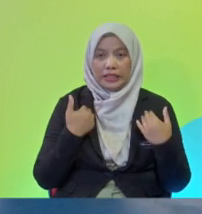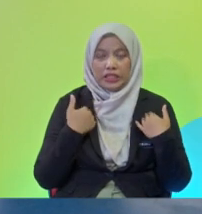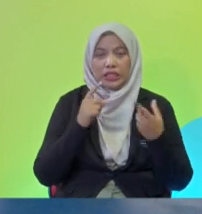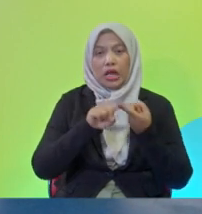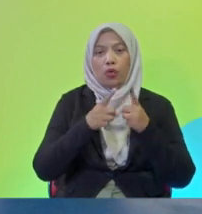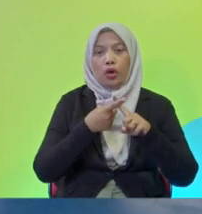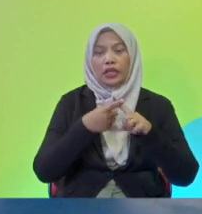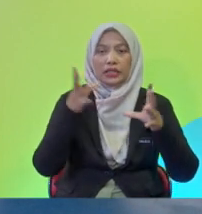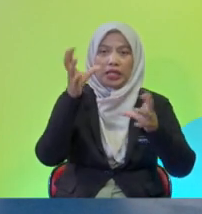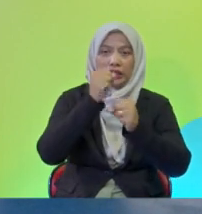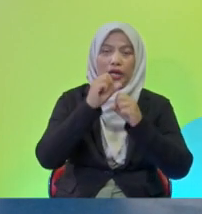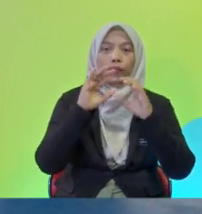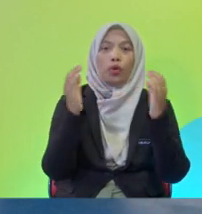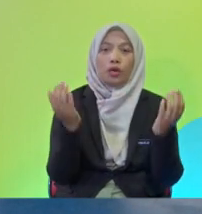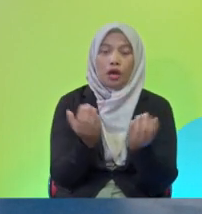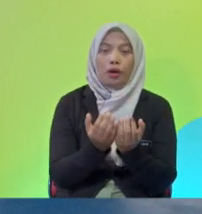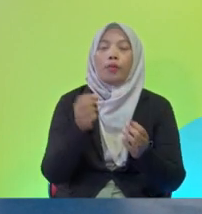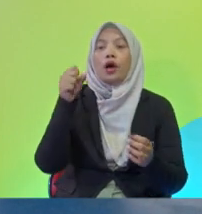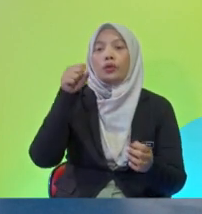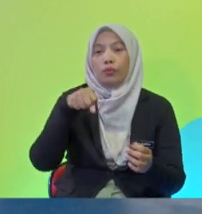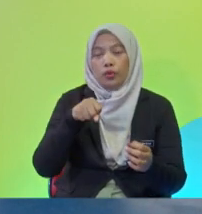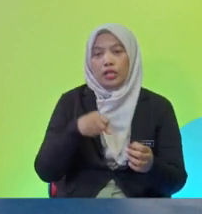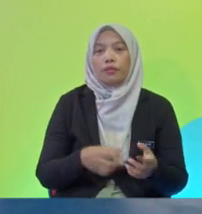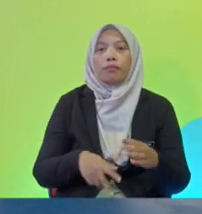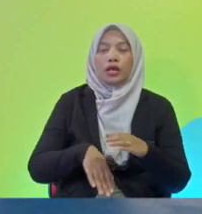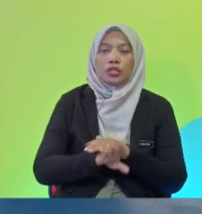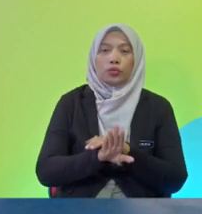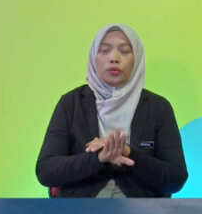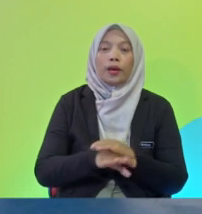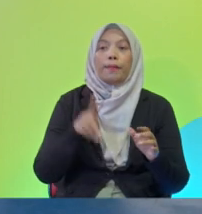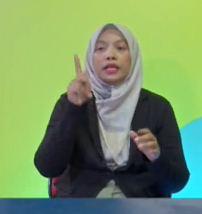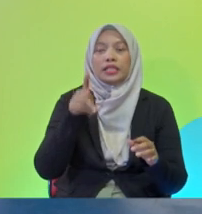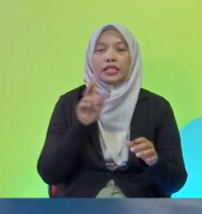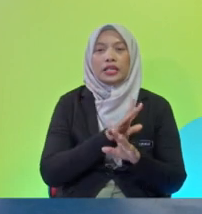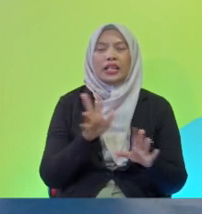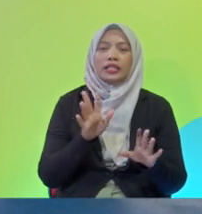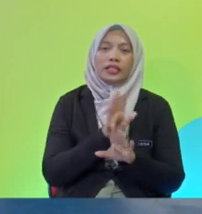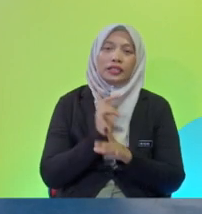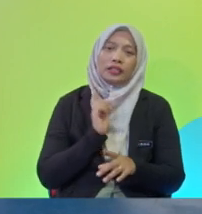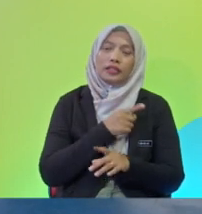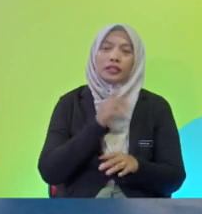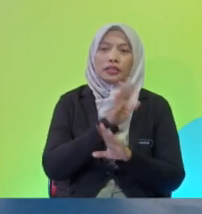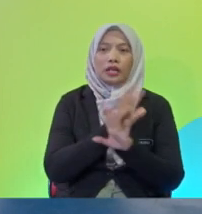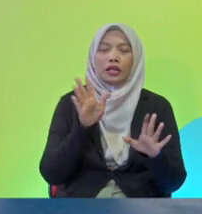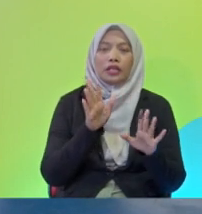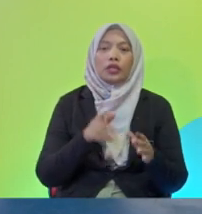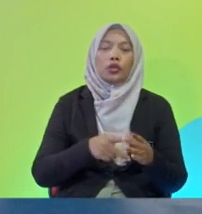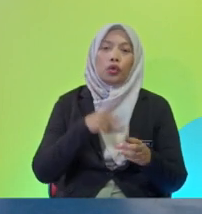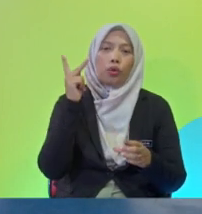itu maklumat penting tu. Jadi bila kena situasi tu berlaku sekali lagi, pastikan kita jangan keluar sebab bola itu dia kena lantai